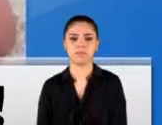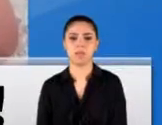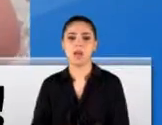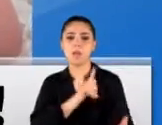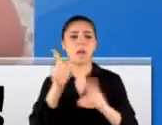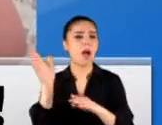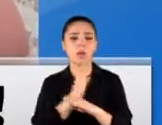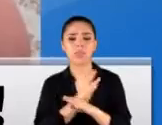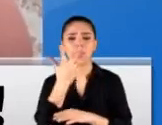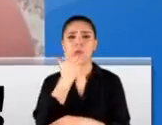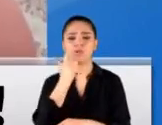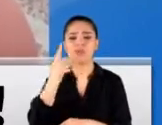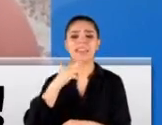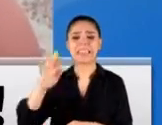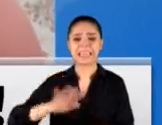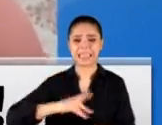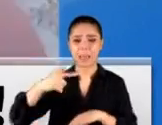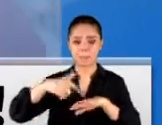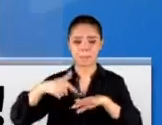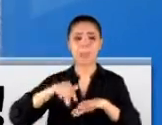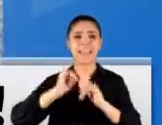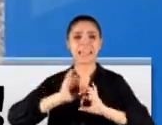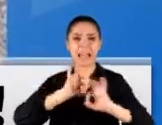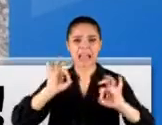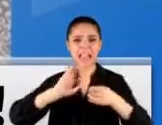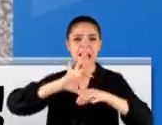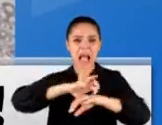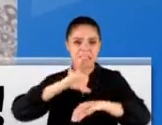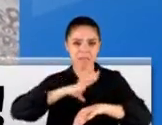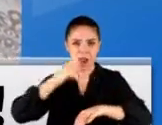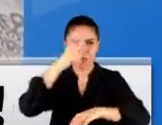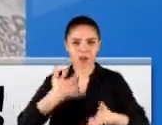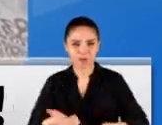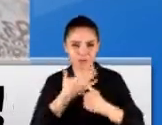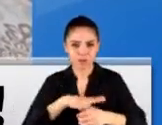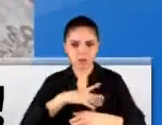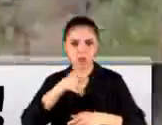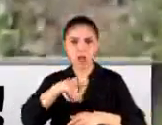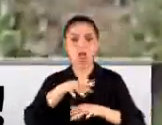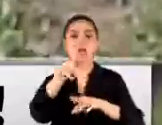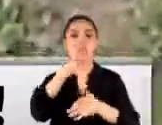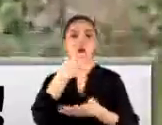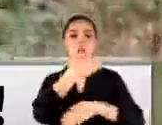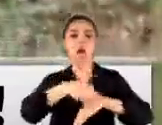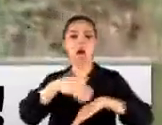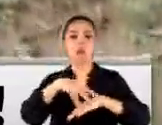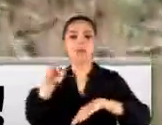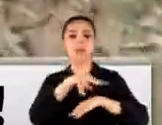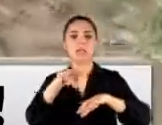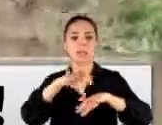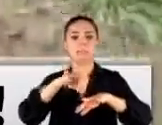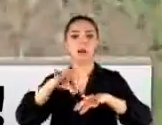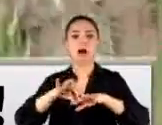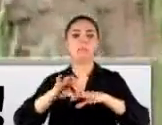İsyan ediyor çünkü 3 yaşındaki kızı parmağındaki rahatsızlıktan kurtulsun diye ameliyat masasına yatırıldı. Ama şimdi iki